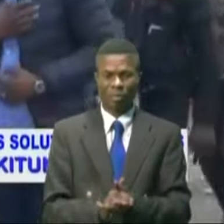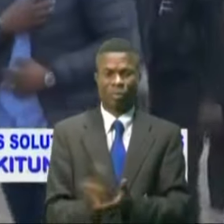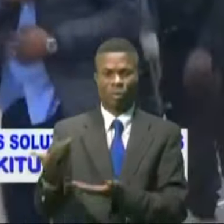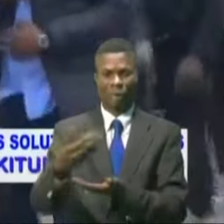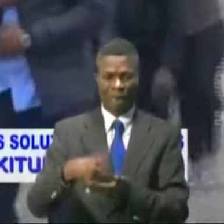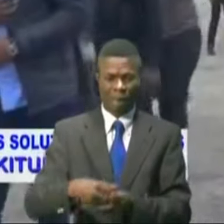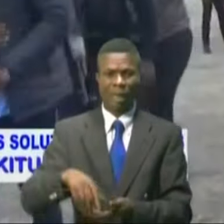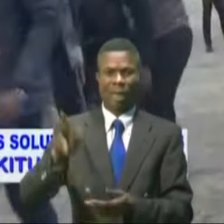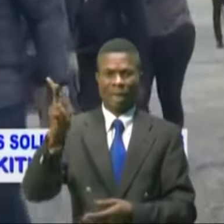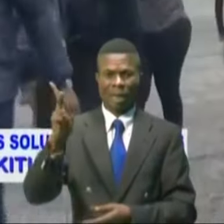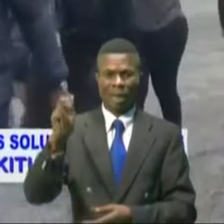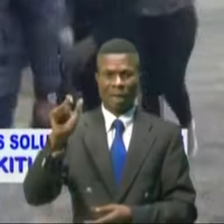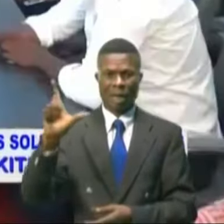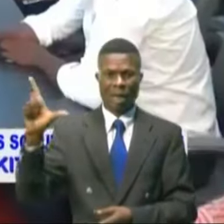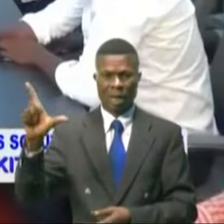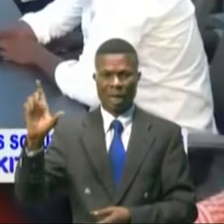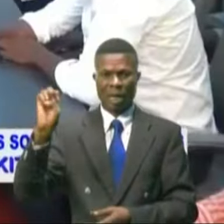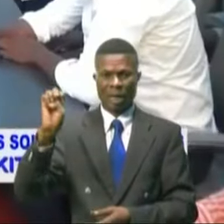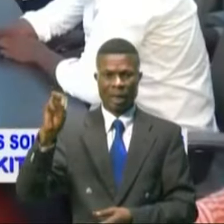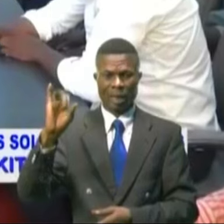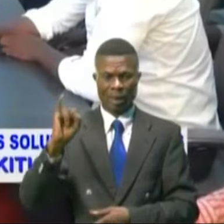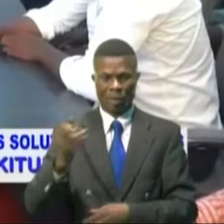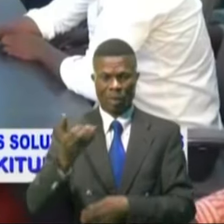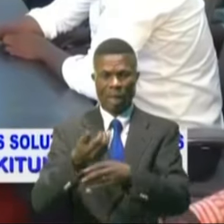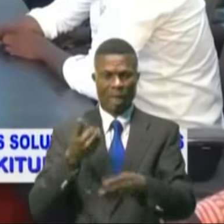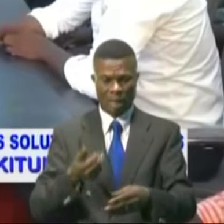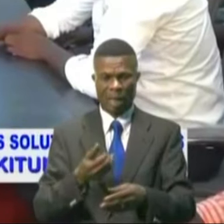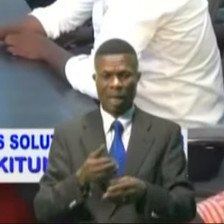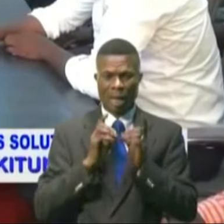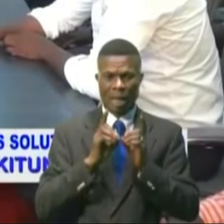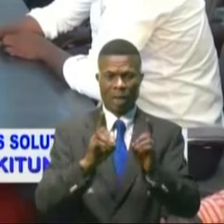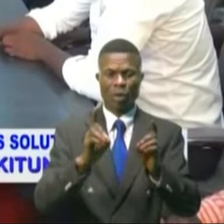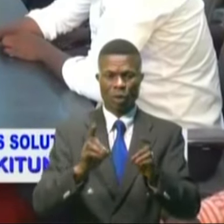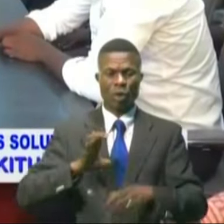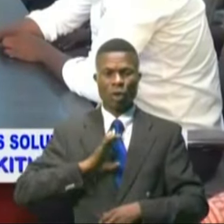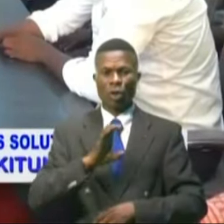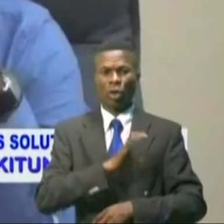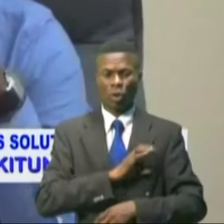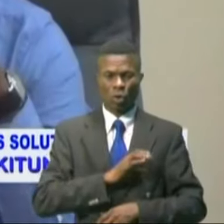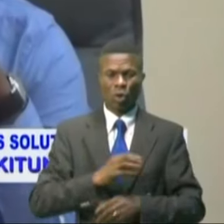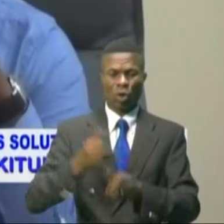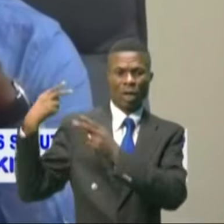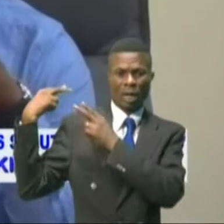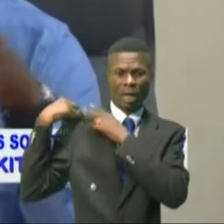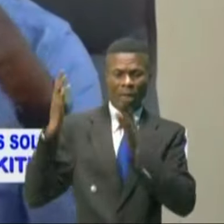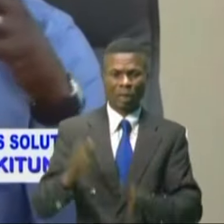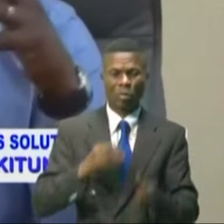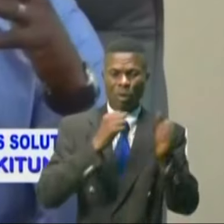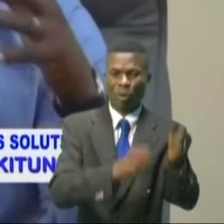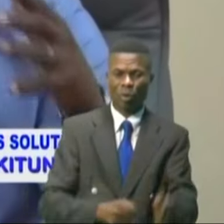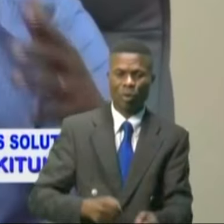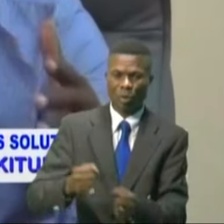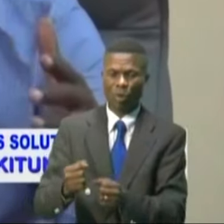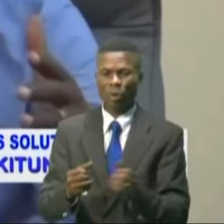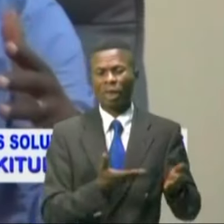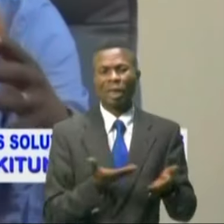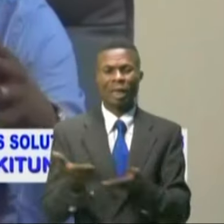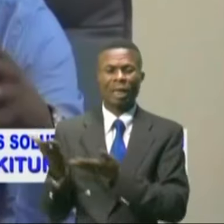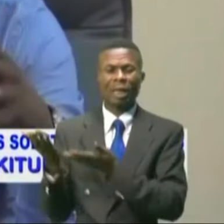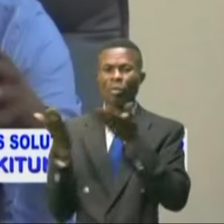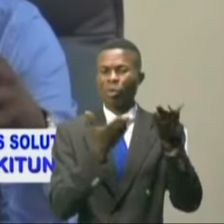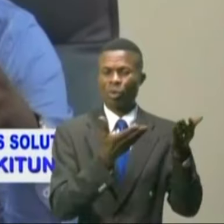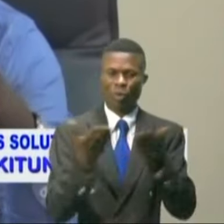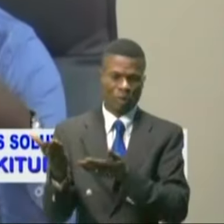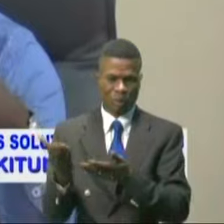ce lundi 13 mai 2024 avant d'accorder audience au comité des propriétaires des pirogues faisant les transports au niveau de l'entrée d'Ave et